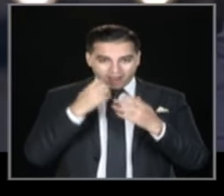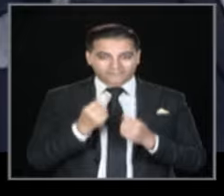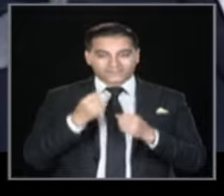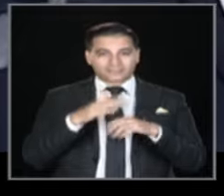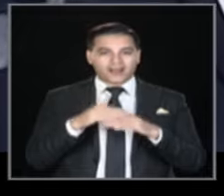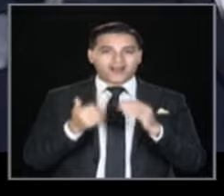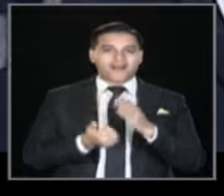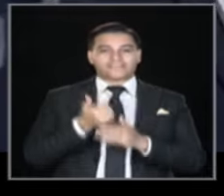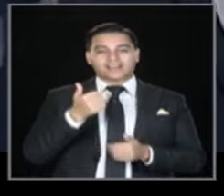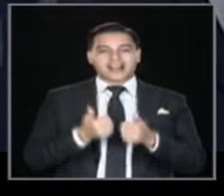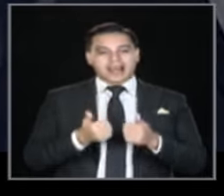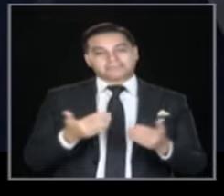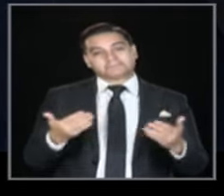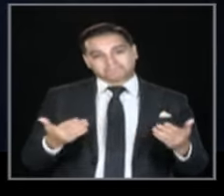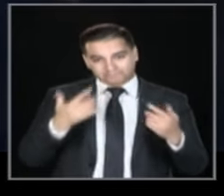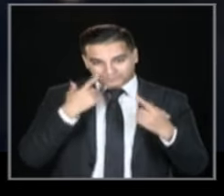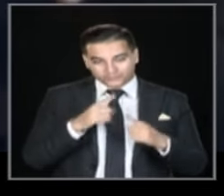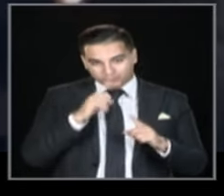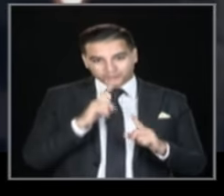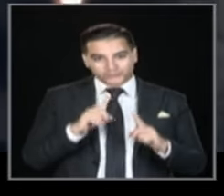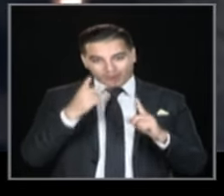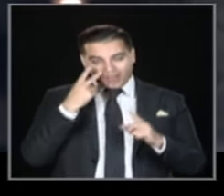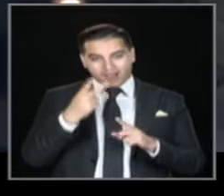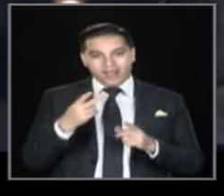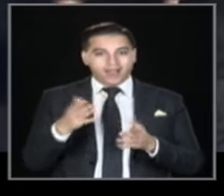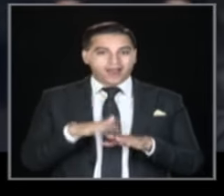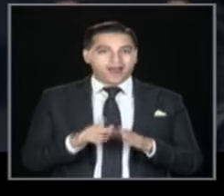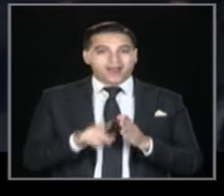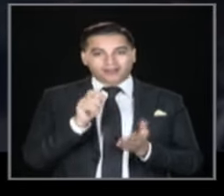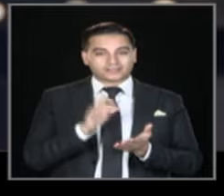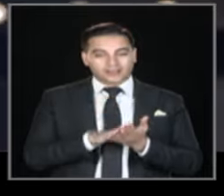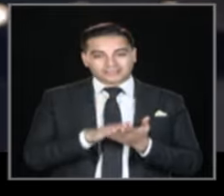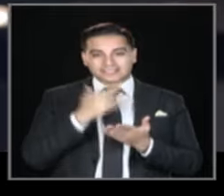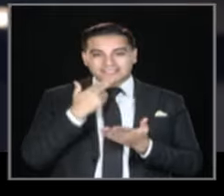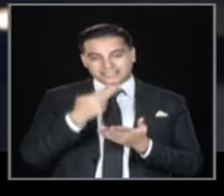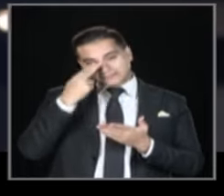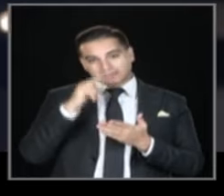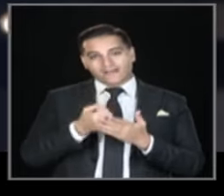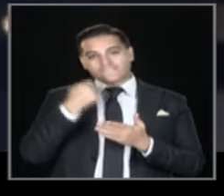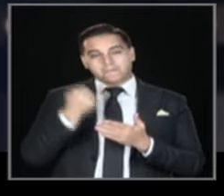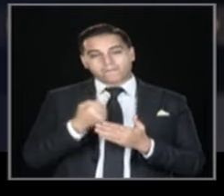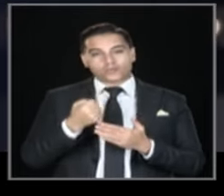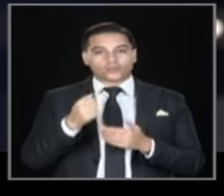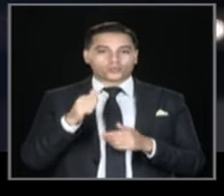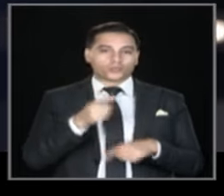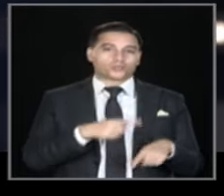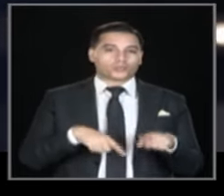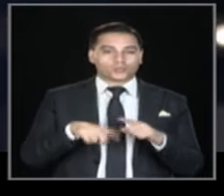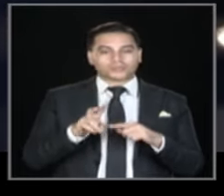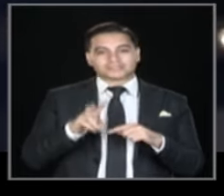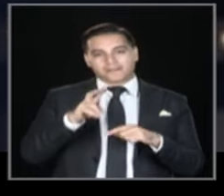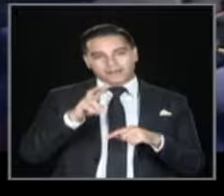للمره الثالثه خلينا نشوف عجله الحظ هتعمل ايه وكالعاده هنقول لواحد مبروك وهنقول